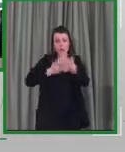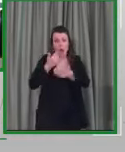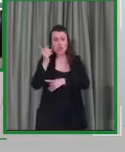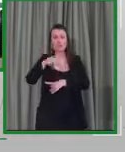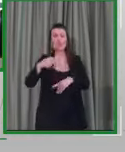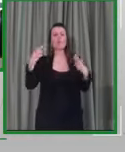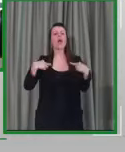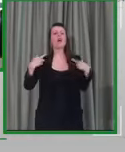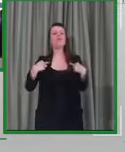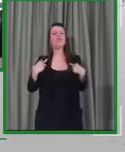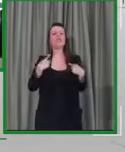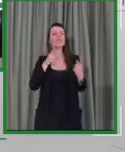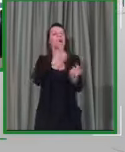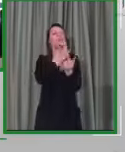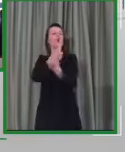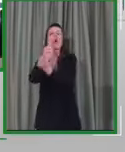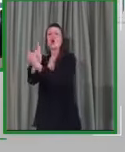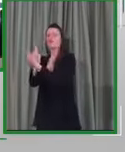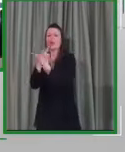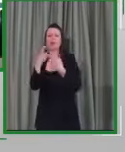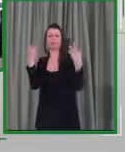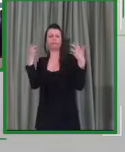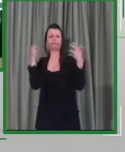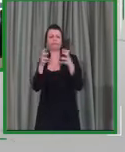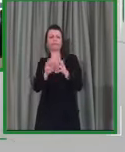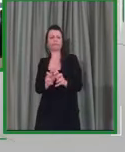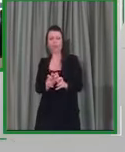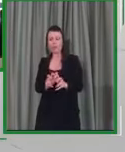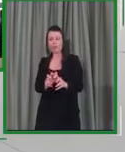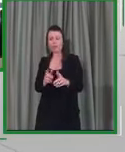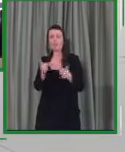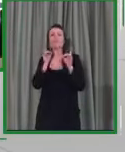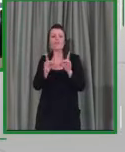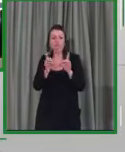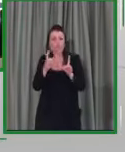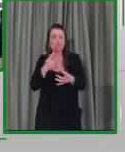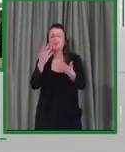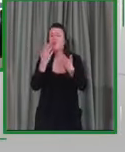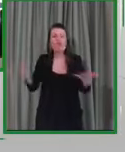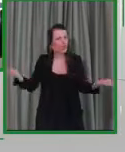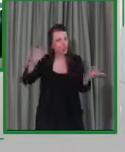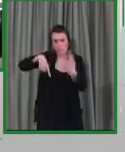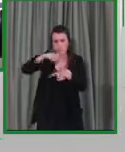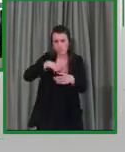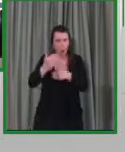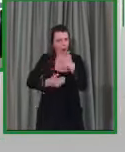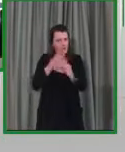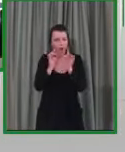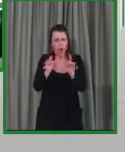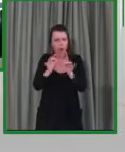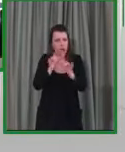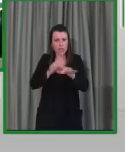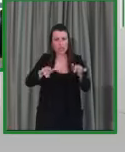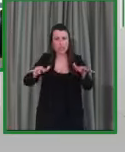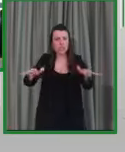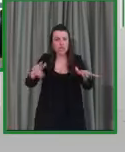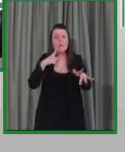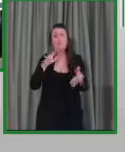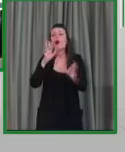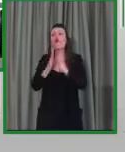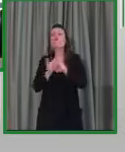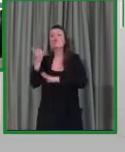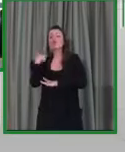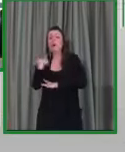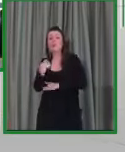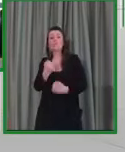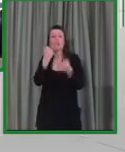sociale comunque il virus che continuerà a girare ahimè sarà meno letale meno forte quindi l'importanza della